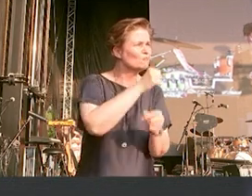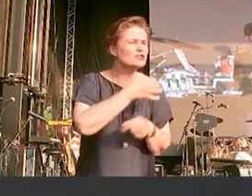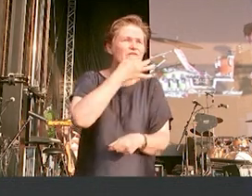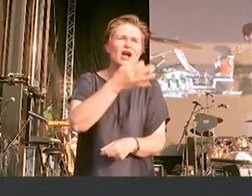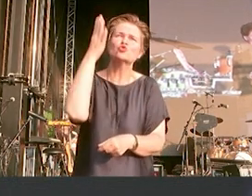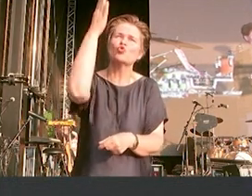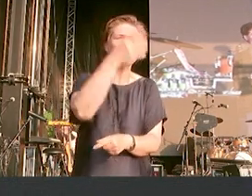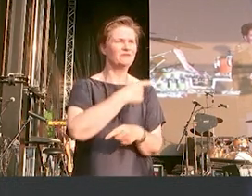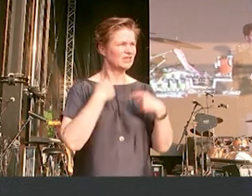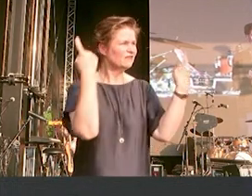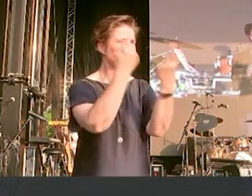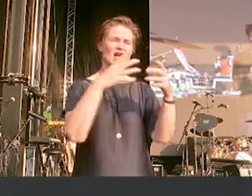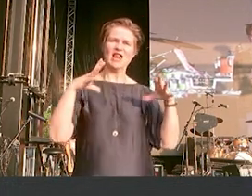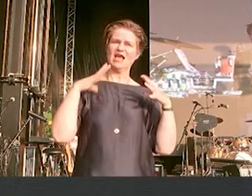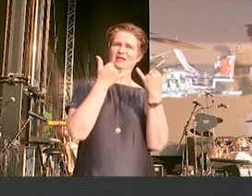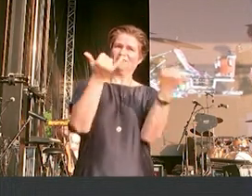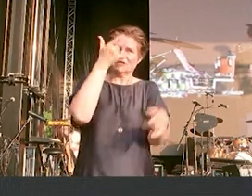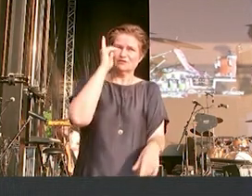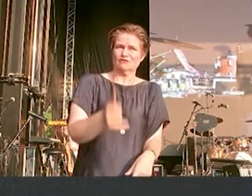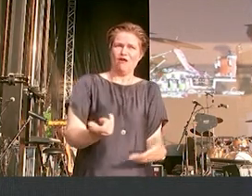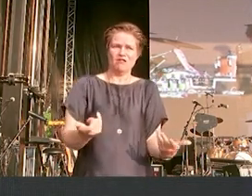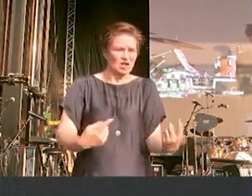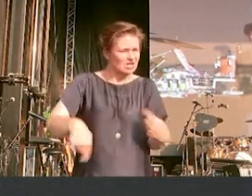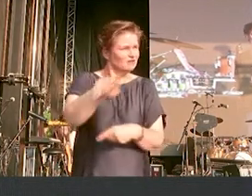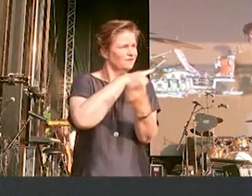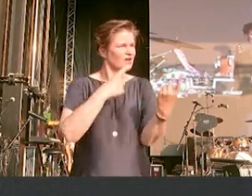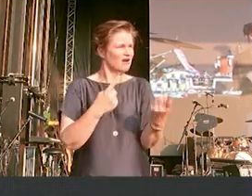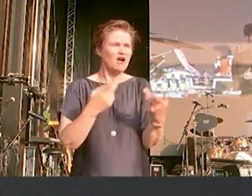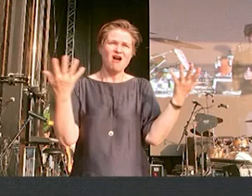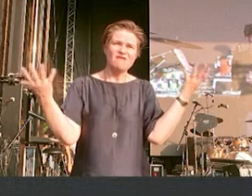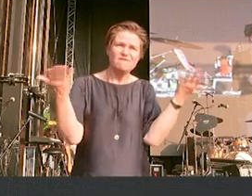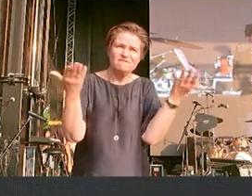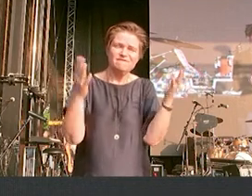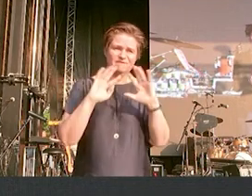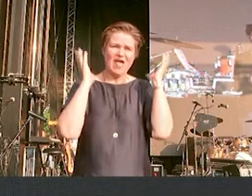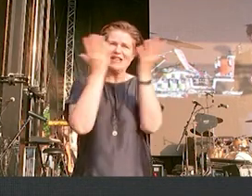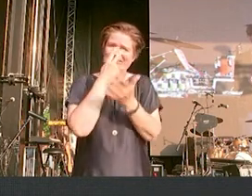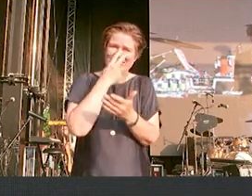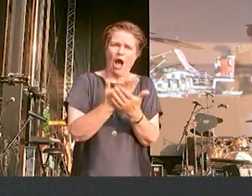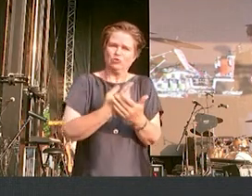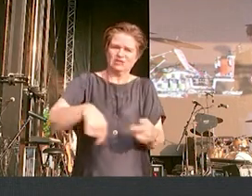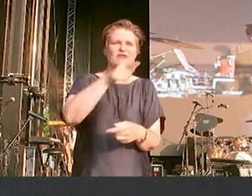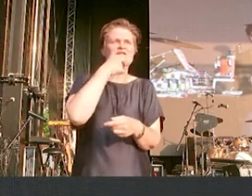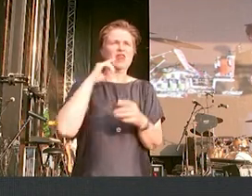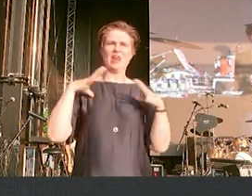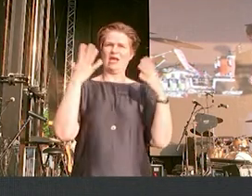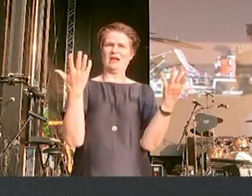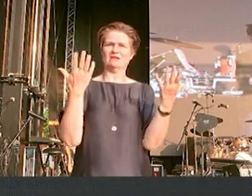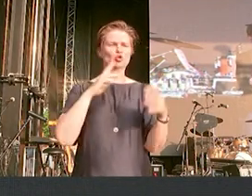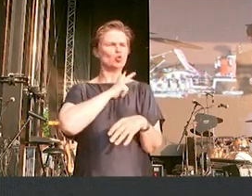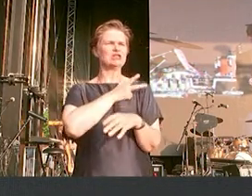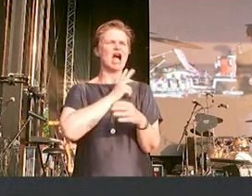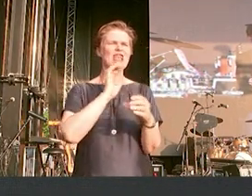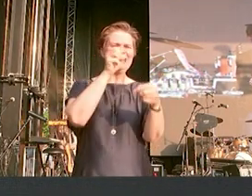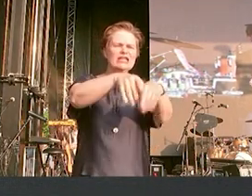wollen. In welcher Welt wollen wir leben? Wir sollten uns fragen, wie sich die soziale Infrastruktur